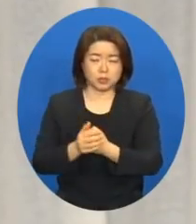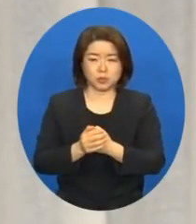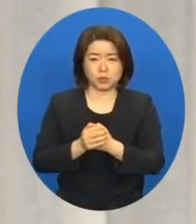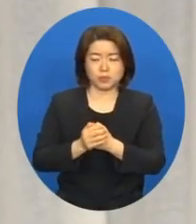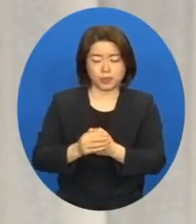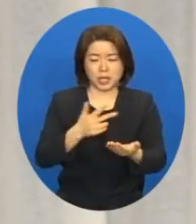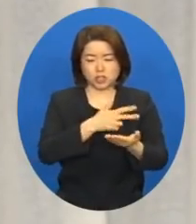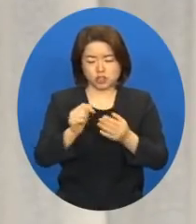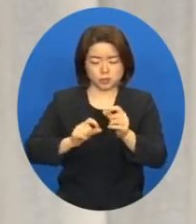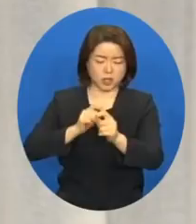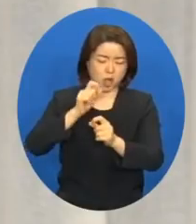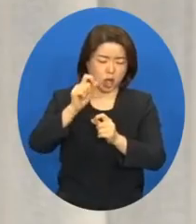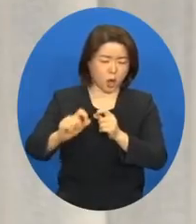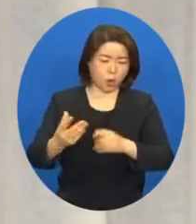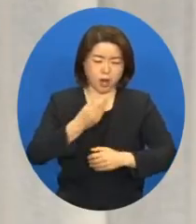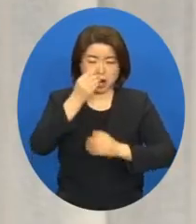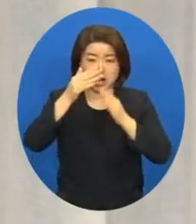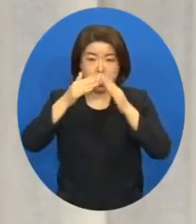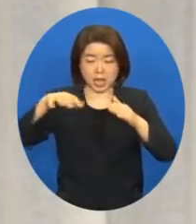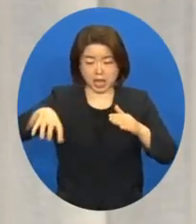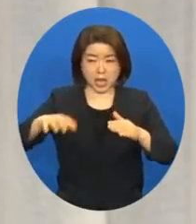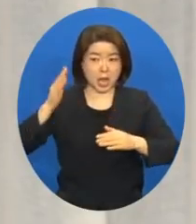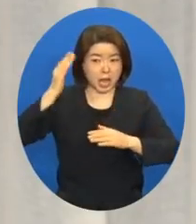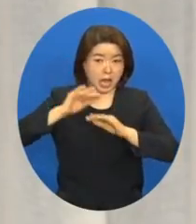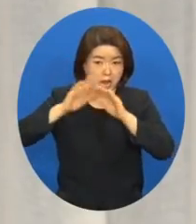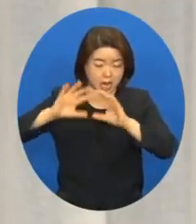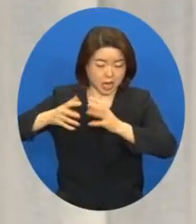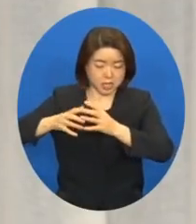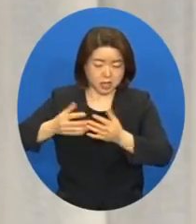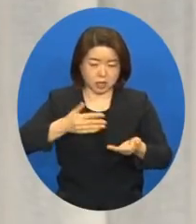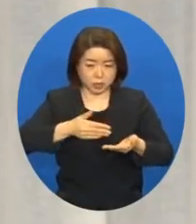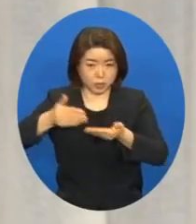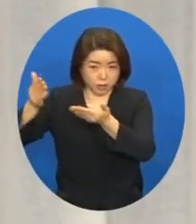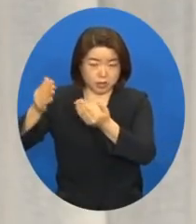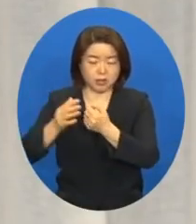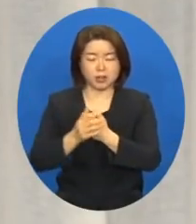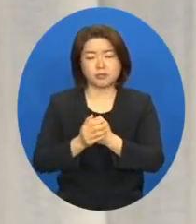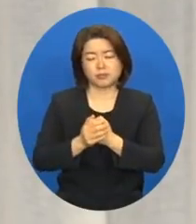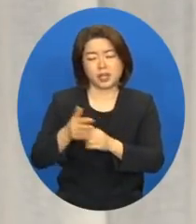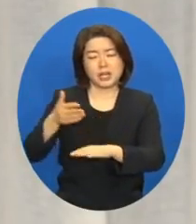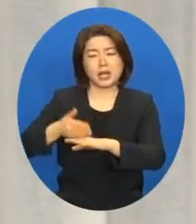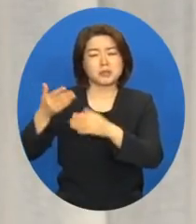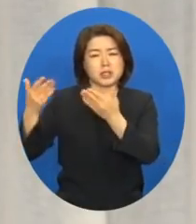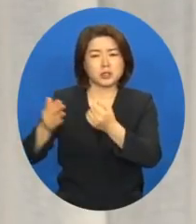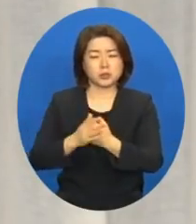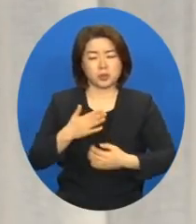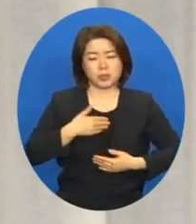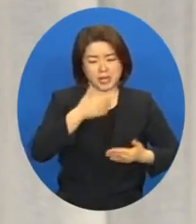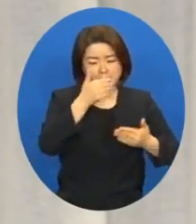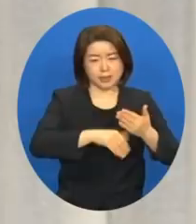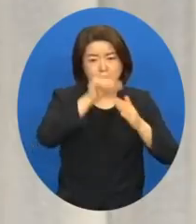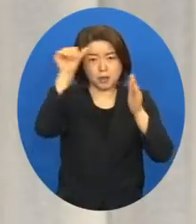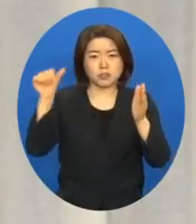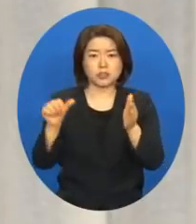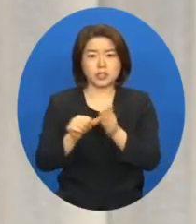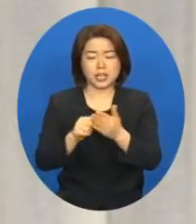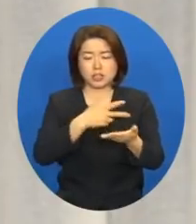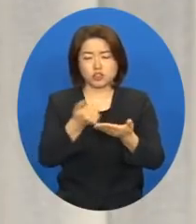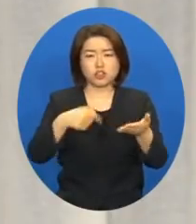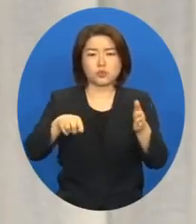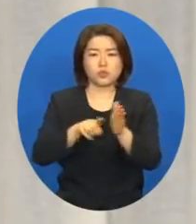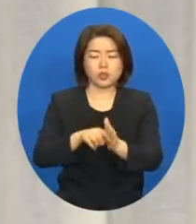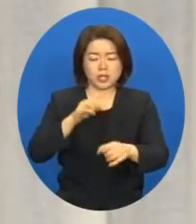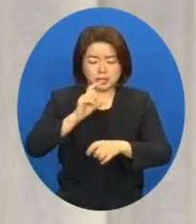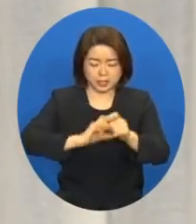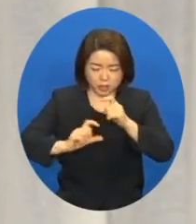존전으로 데려가심에 감사를 하며 이제 나의 남은 여생을 주님을 위해 더욱 헌신할 것을